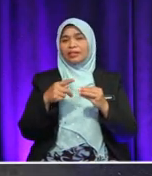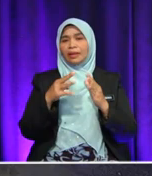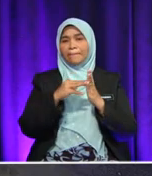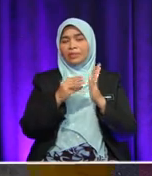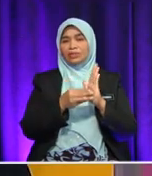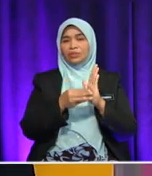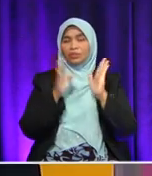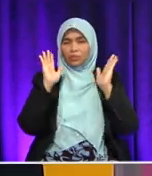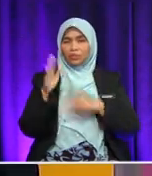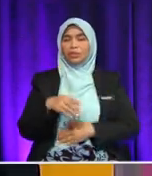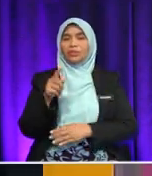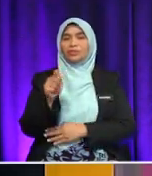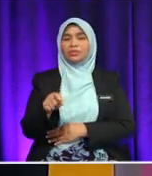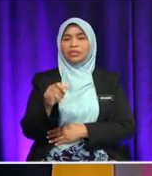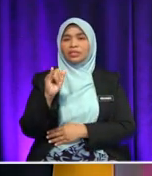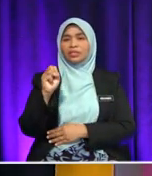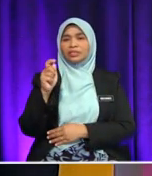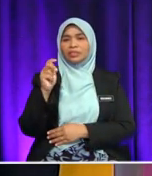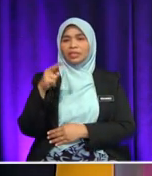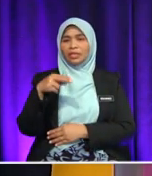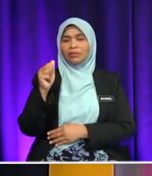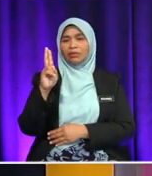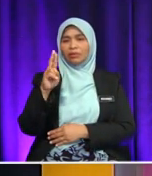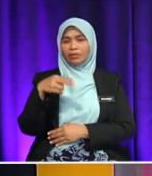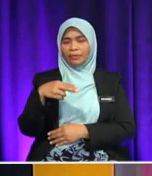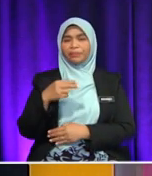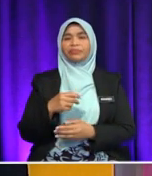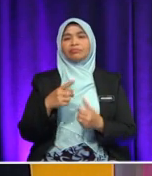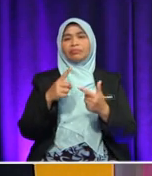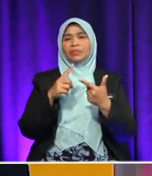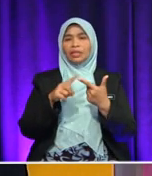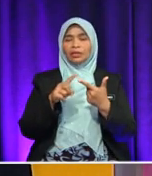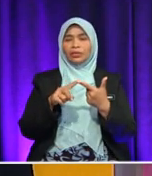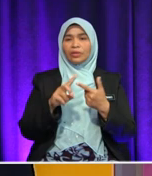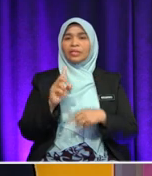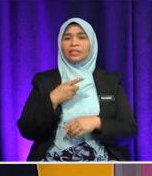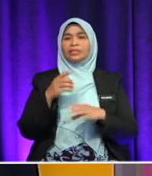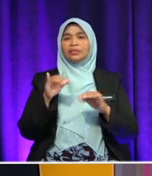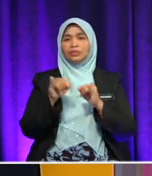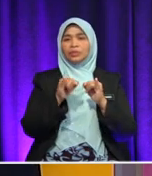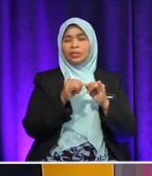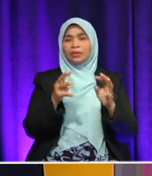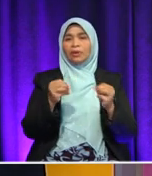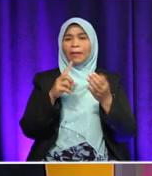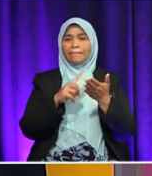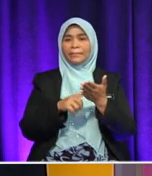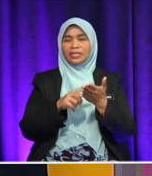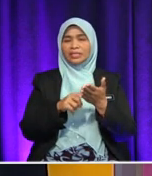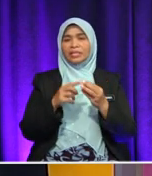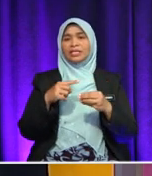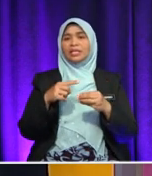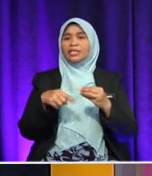lagi selepas nih oke yang kedua yang berkaitan dengan salat